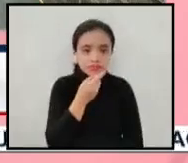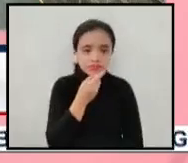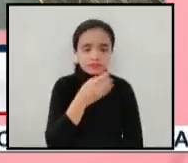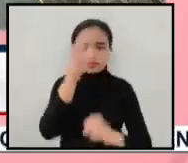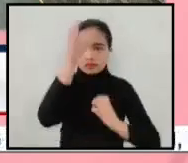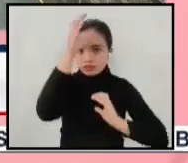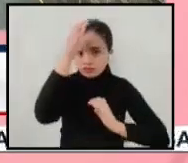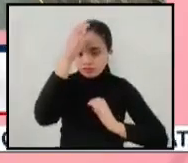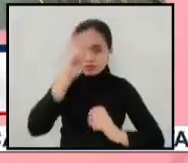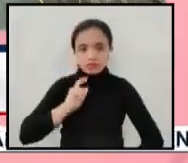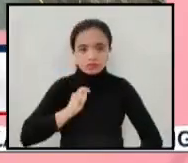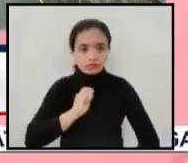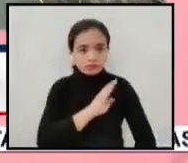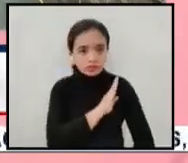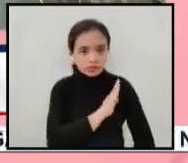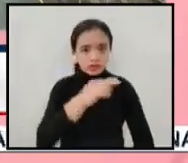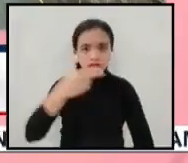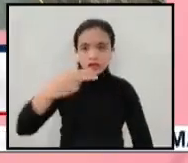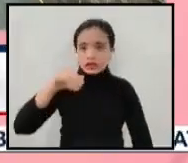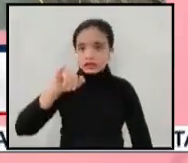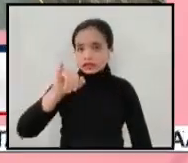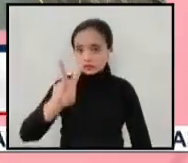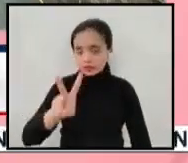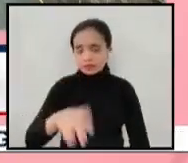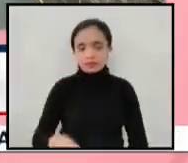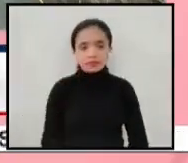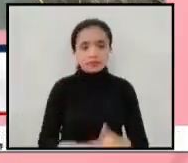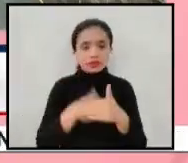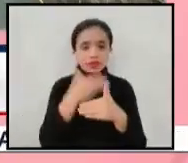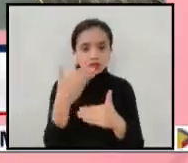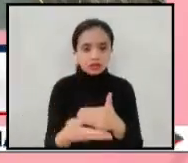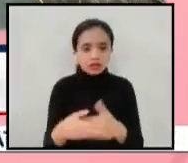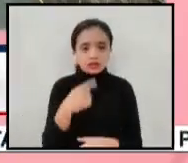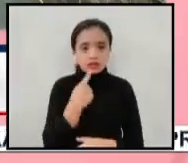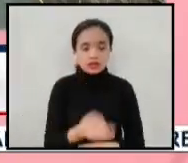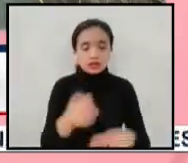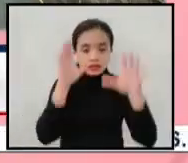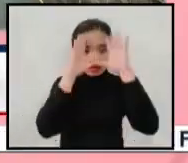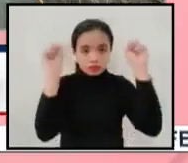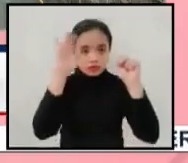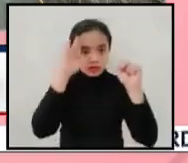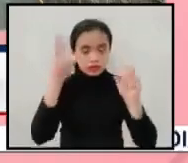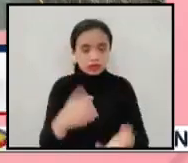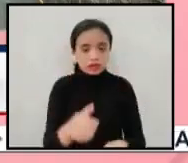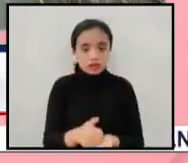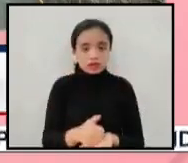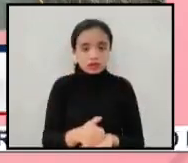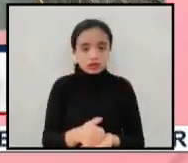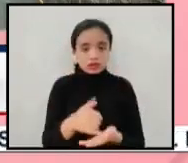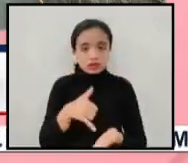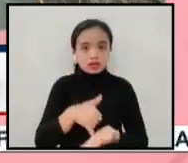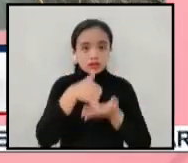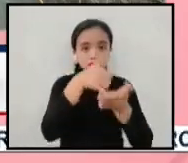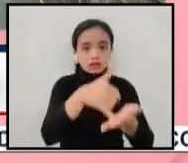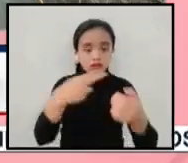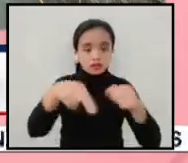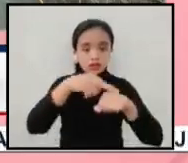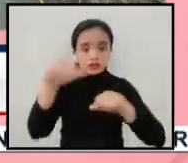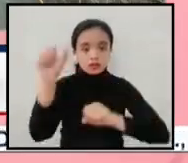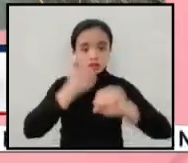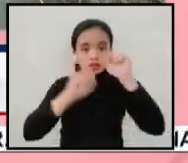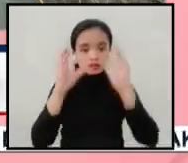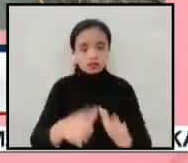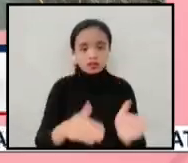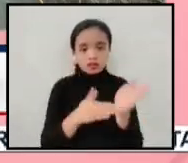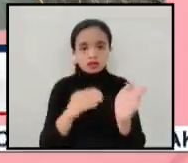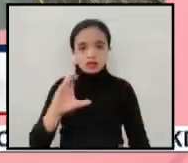tuberculosis at HIV. Samantala, ginawaran naman ni Pangulong Marcos ng Order of National Scientists si Dr. Carmencita Padilla